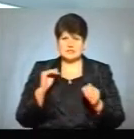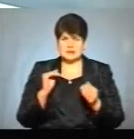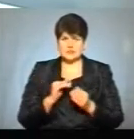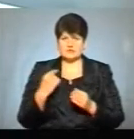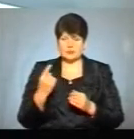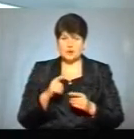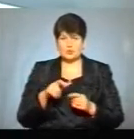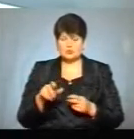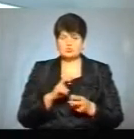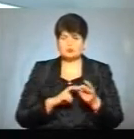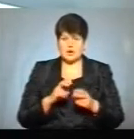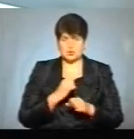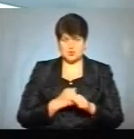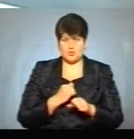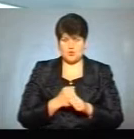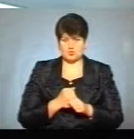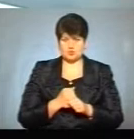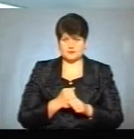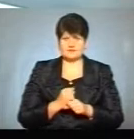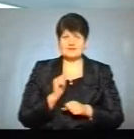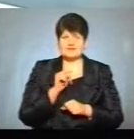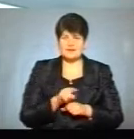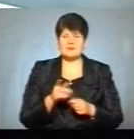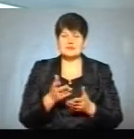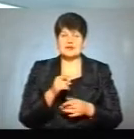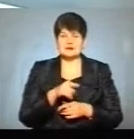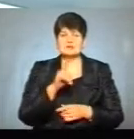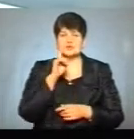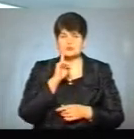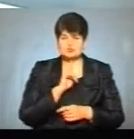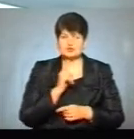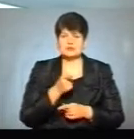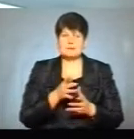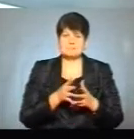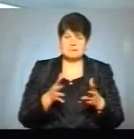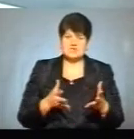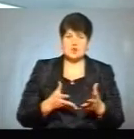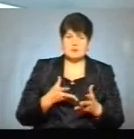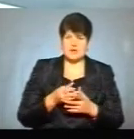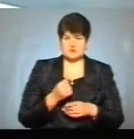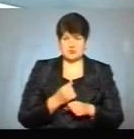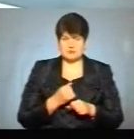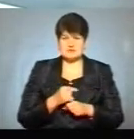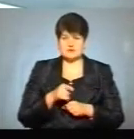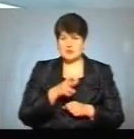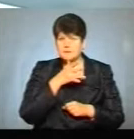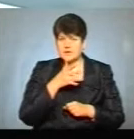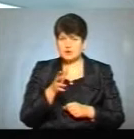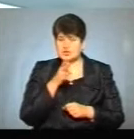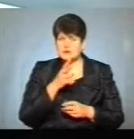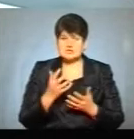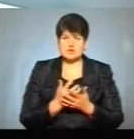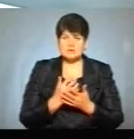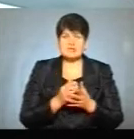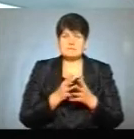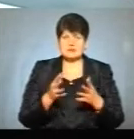люди шукають роботу там, де їм зручніше, там, де більш оплачувана робота, щоб за той самий період часу заробити більшу